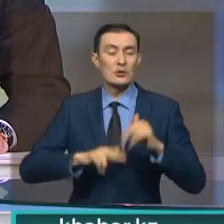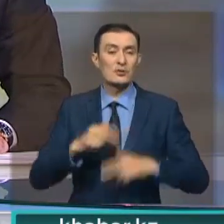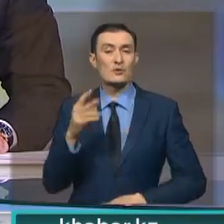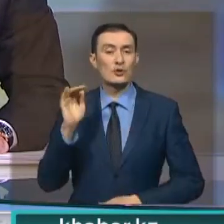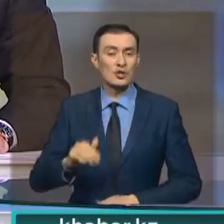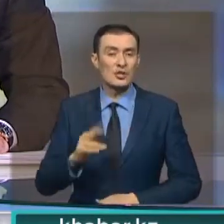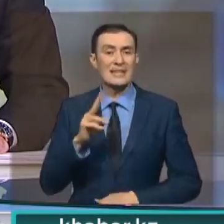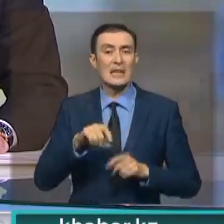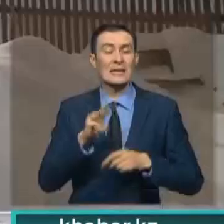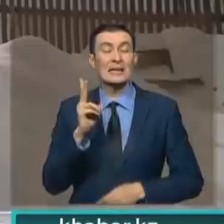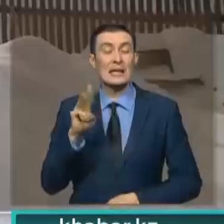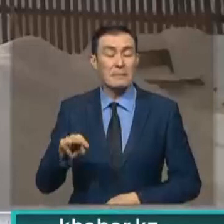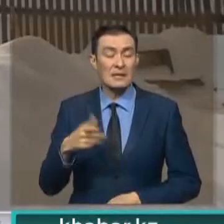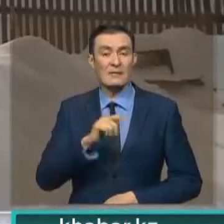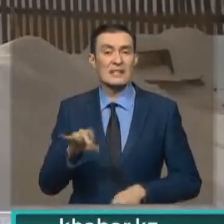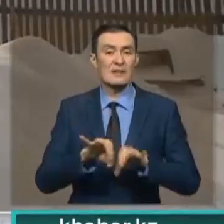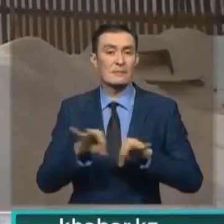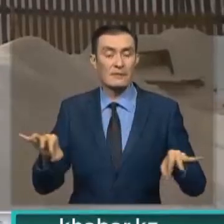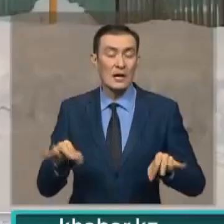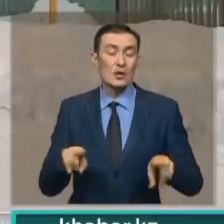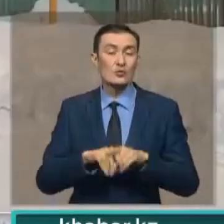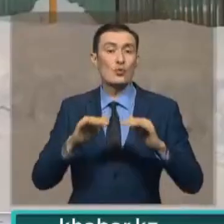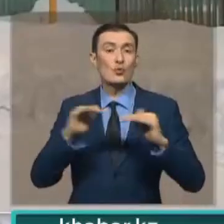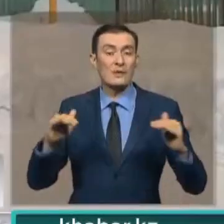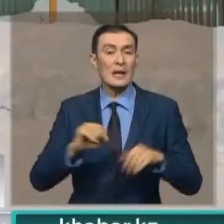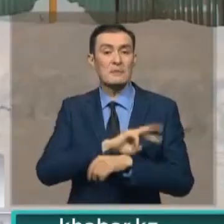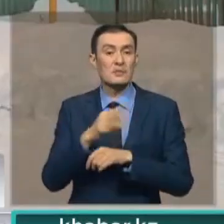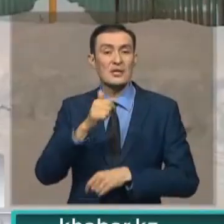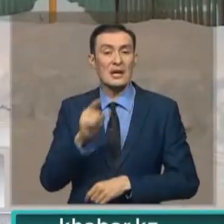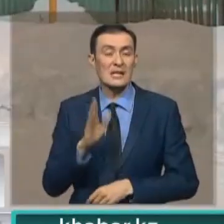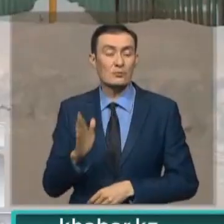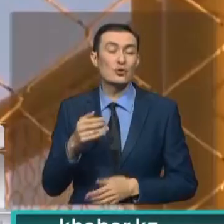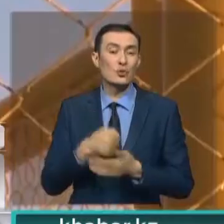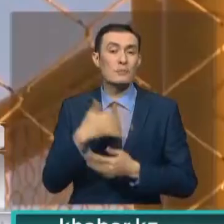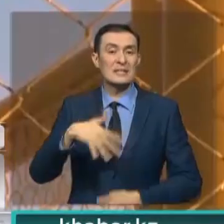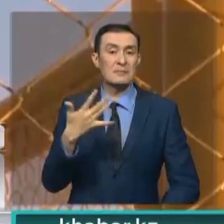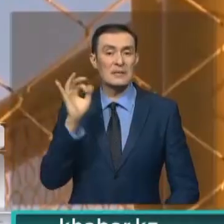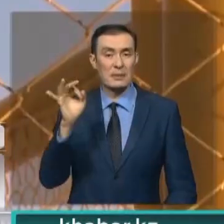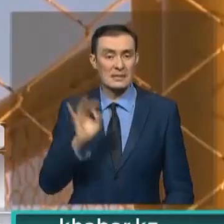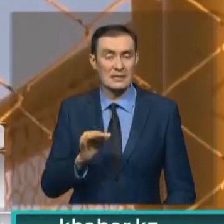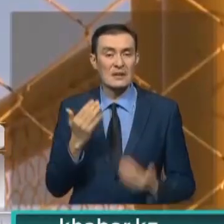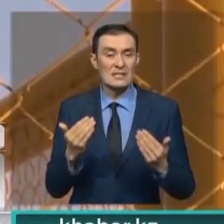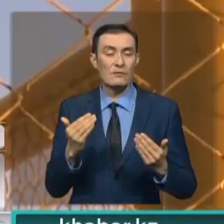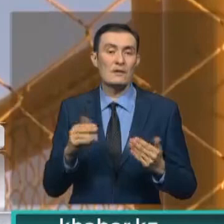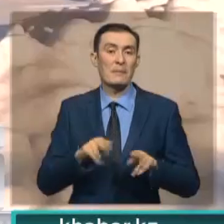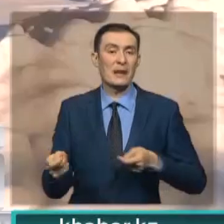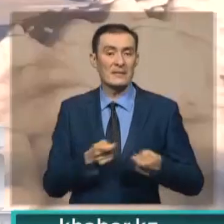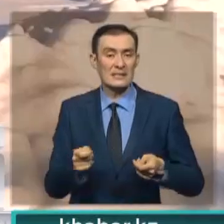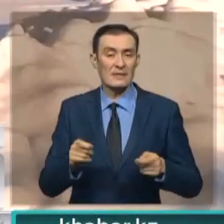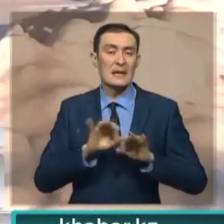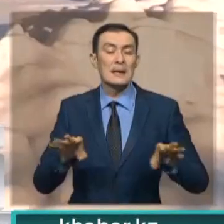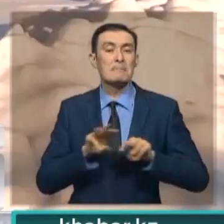порядка 2 тысяч километров газовых сетей таким образом уровень газификации достигнет 55 процентов отметил сегодня в правительстве